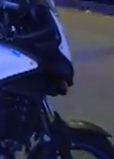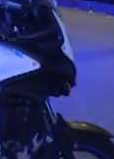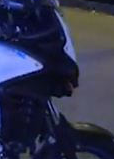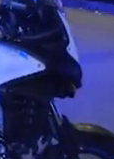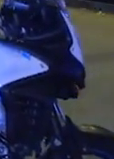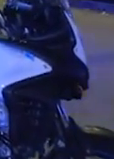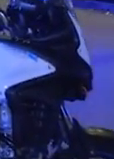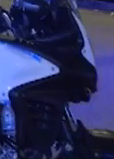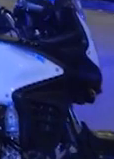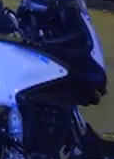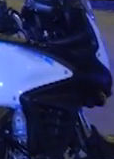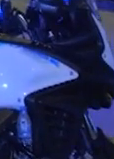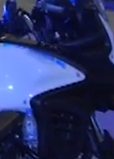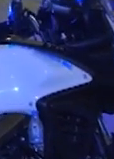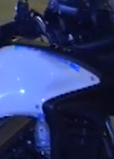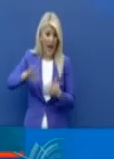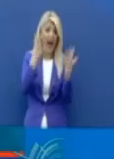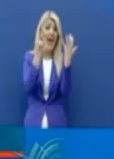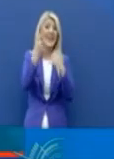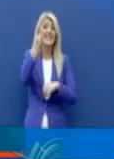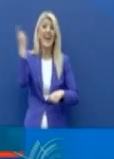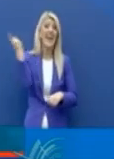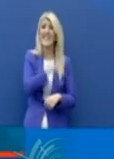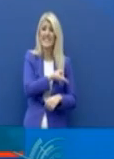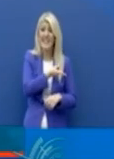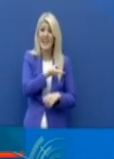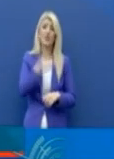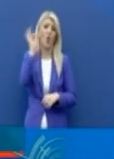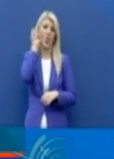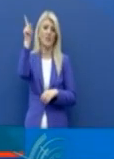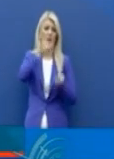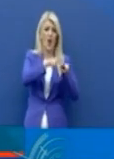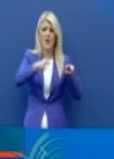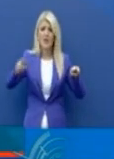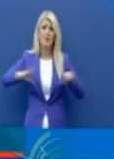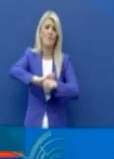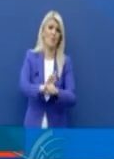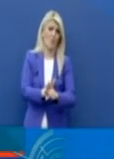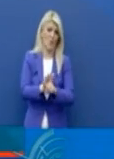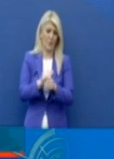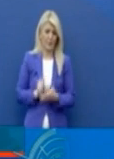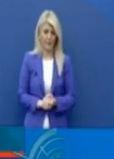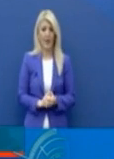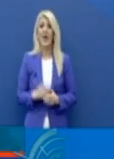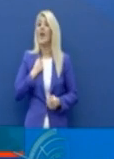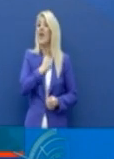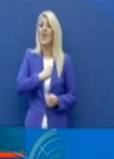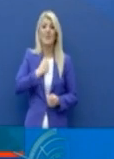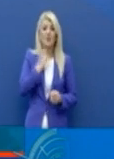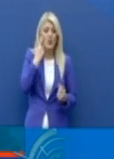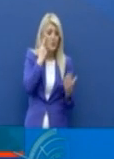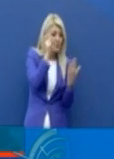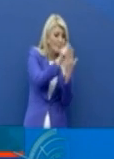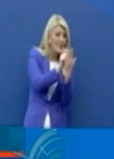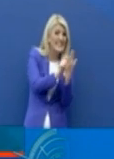τις 10 το βράδυ μέχρι τις 5 το πρωί. Το συμπέρασμα από την αξιολόγηση των δεδομένων δεν είναι δυστυχώς ικανοποιητικό. Δεν